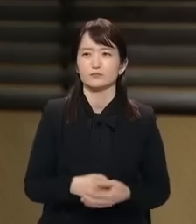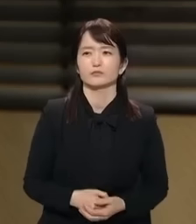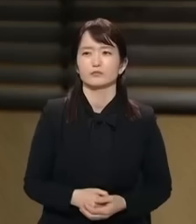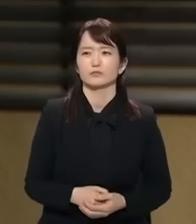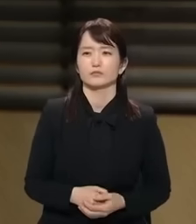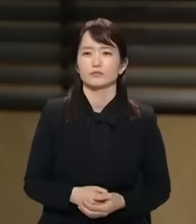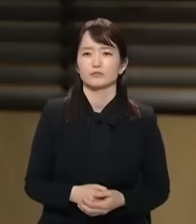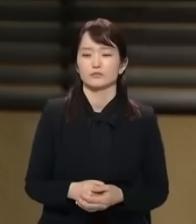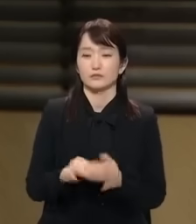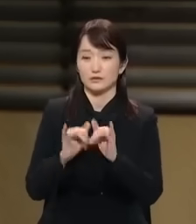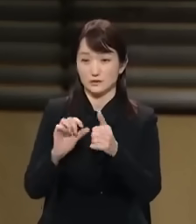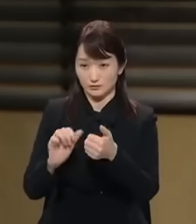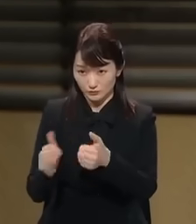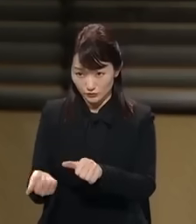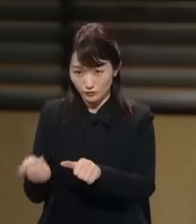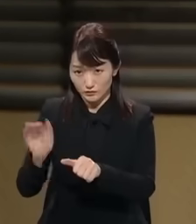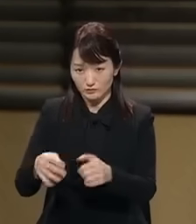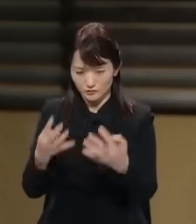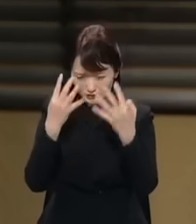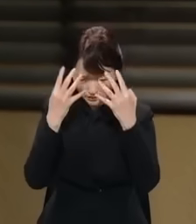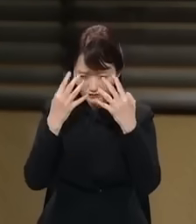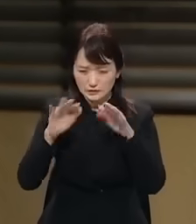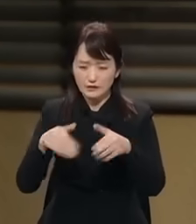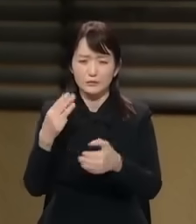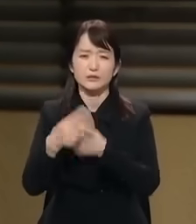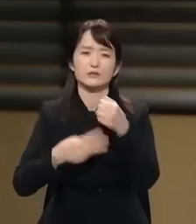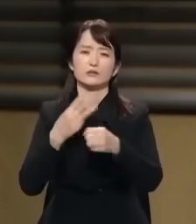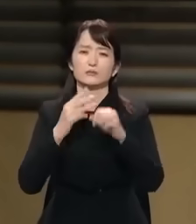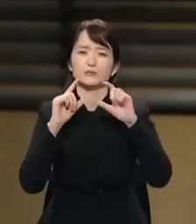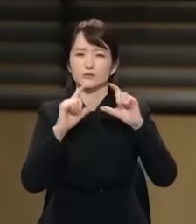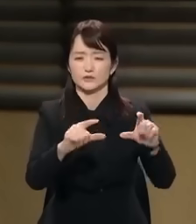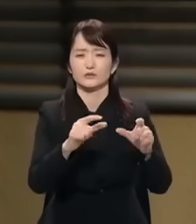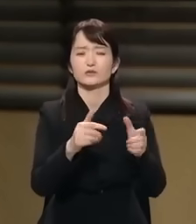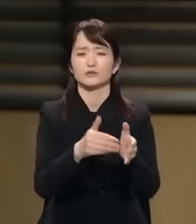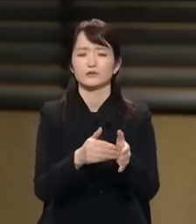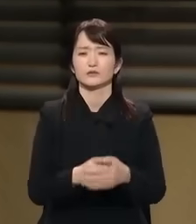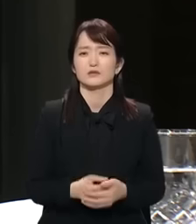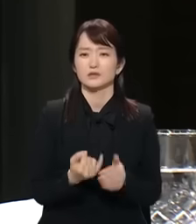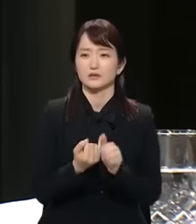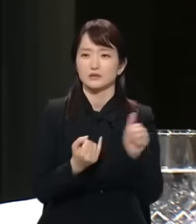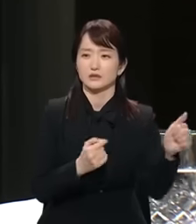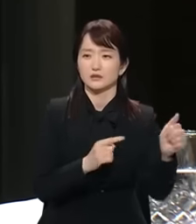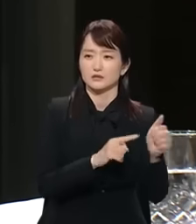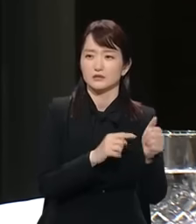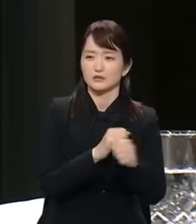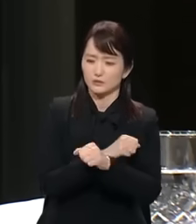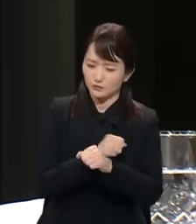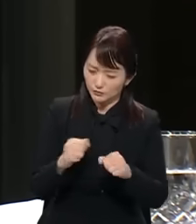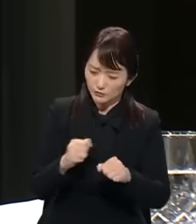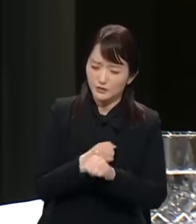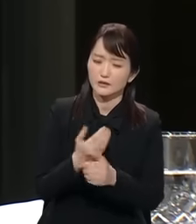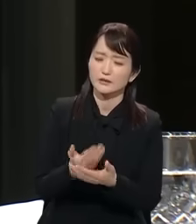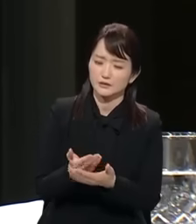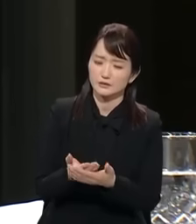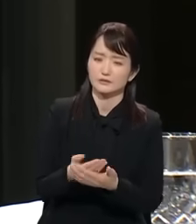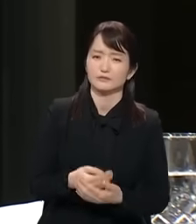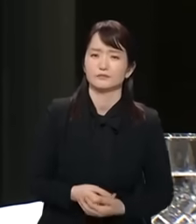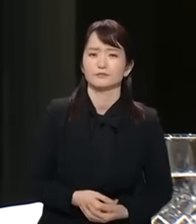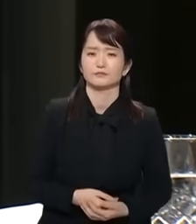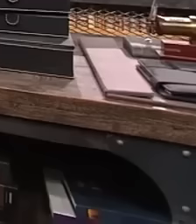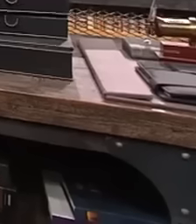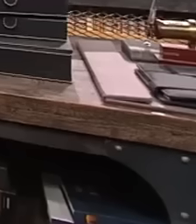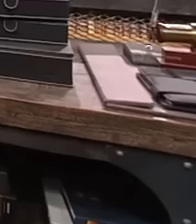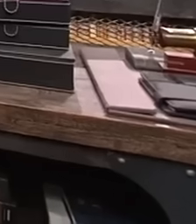사람이 목숨을 잃었지만 형은 징역 3년에 그쳤습니다 남편분이 처를 구했군요